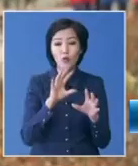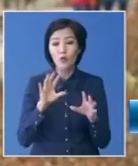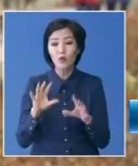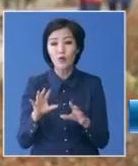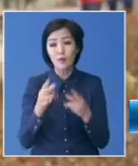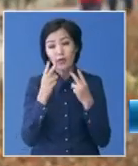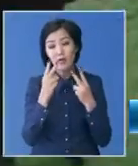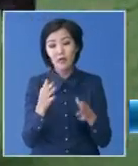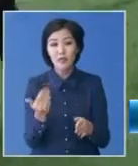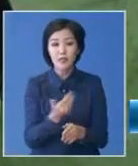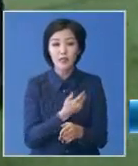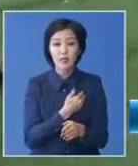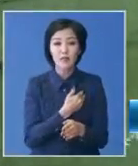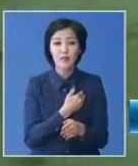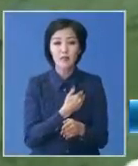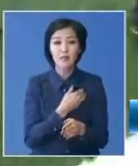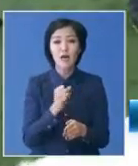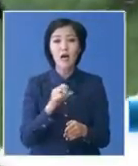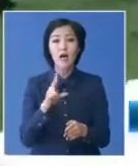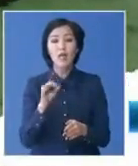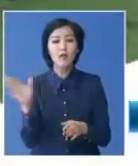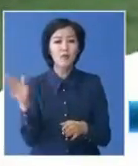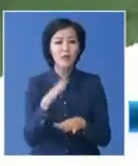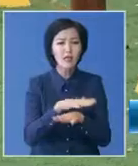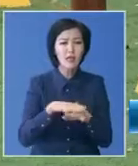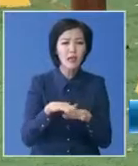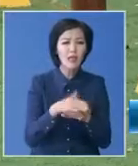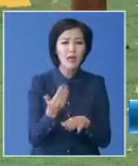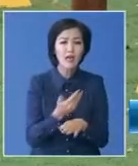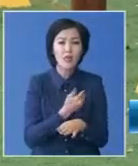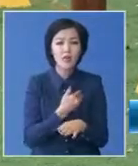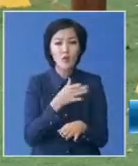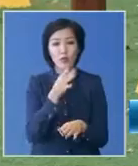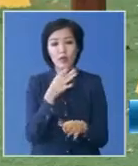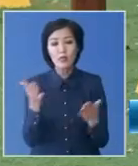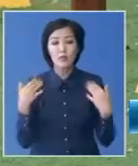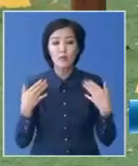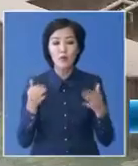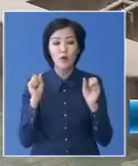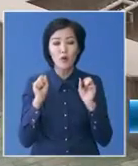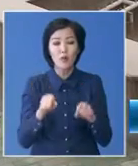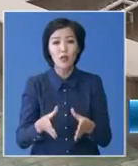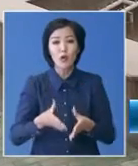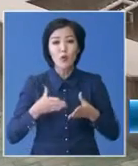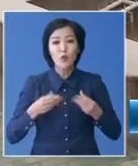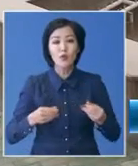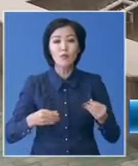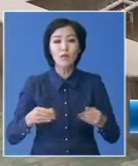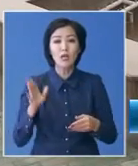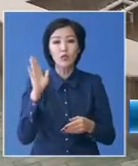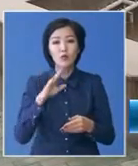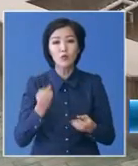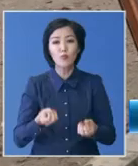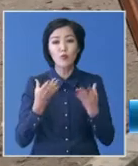қараса екен дейміз. Алакөлдіктердің қуанышында шек жоқ. Қалаған уақытта барып, демалып қайтуға болады. Көктемде мына тұрған субырқа қыске